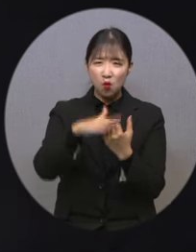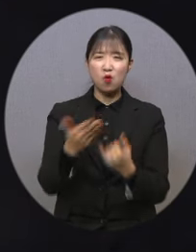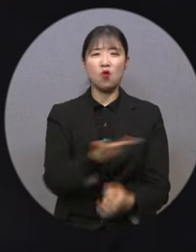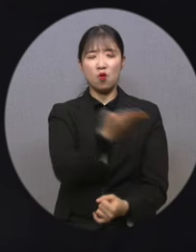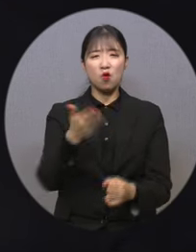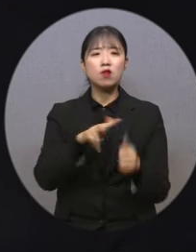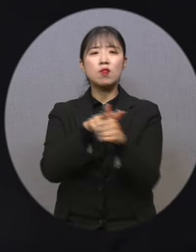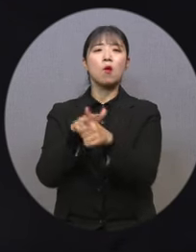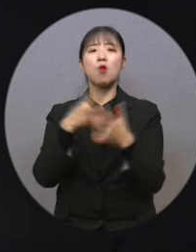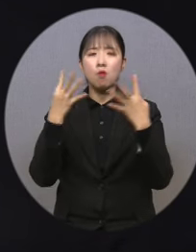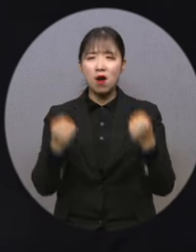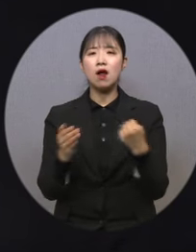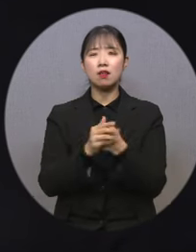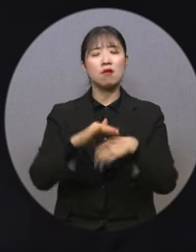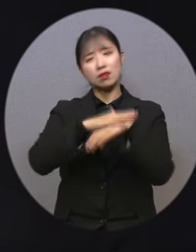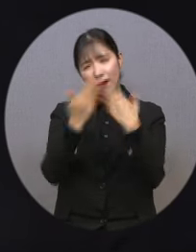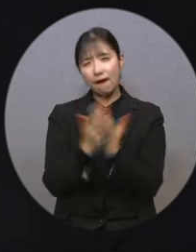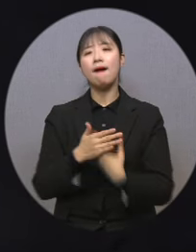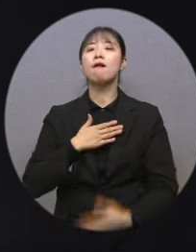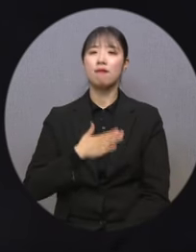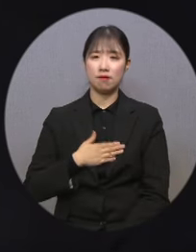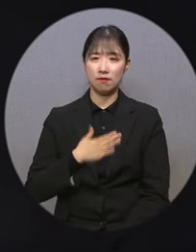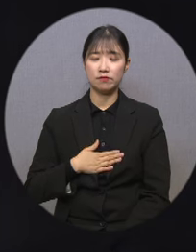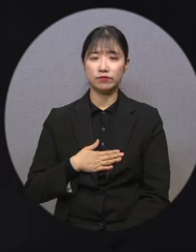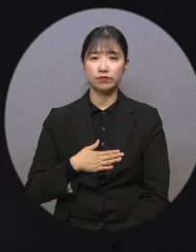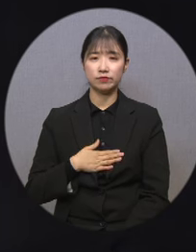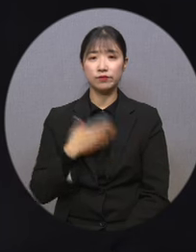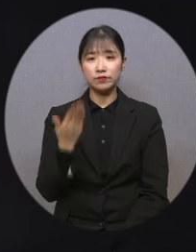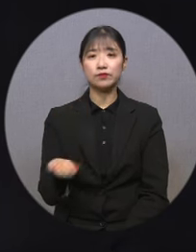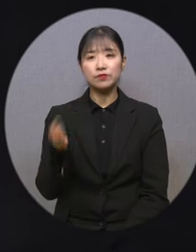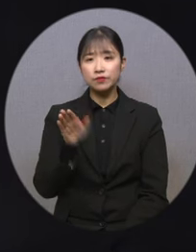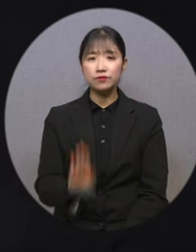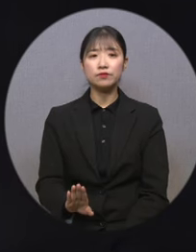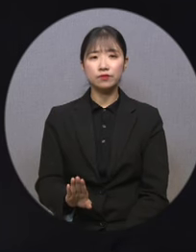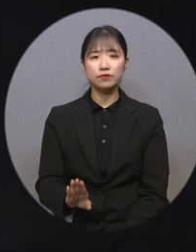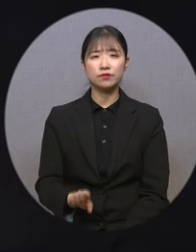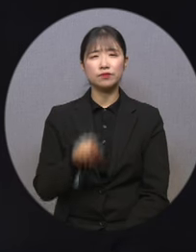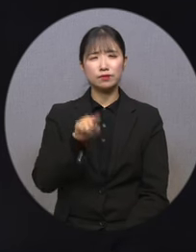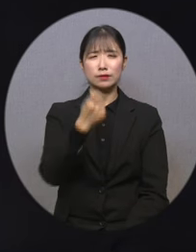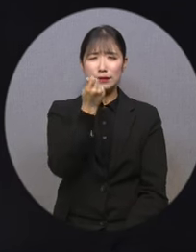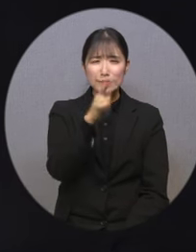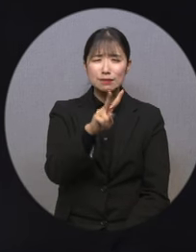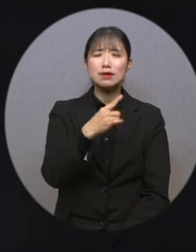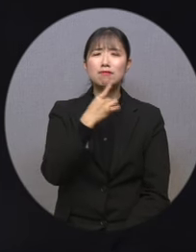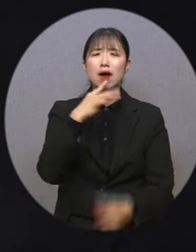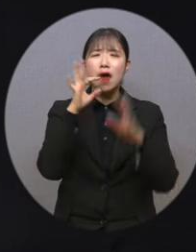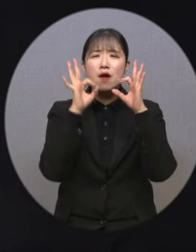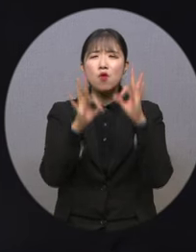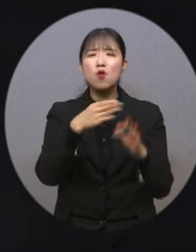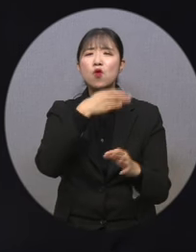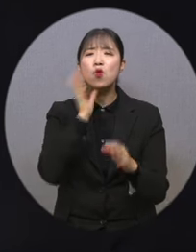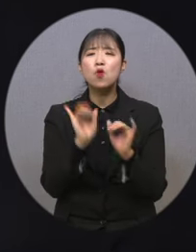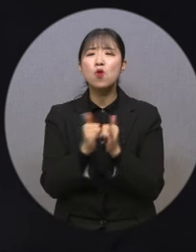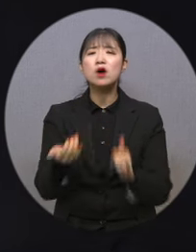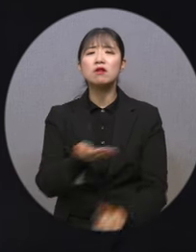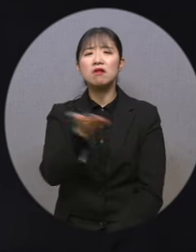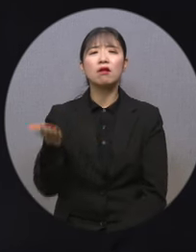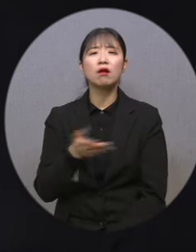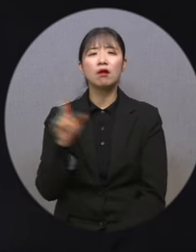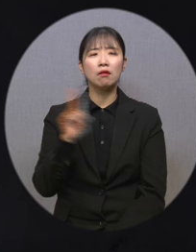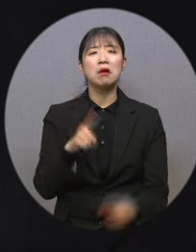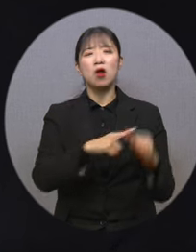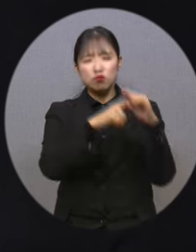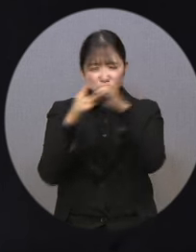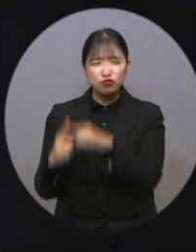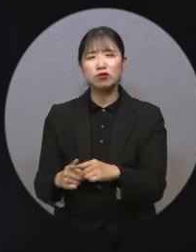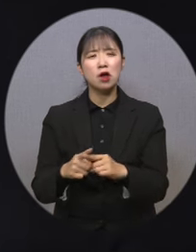많아서 이미 그걸 다 알고 있습니다. 그런데 이 메이저 테레비나 이런 것만 보는 노인들은